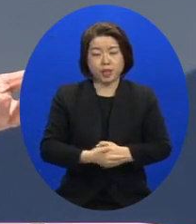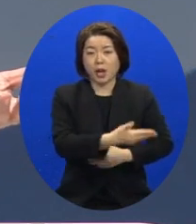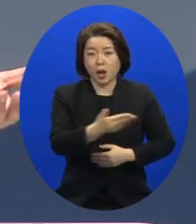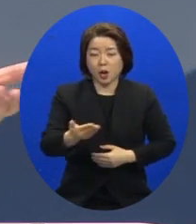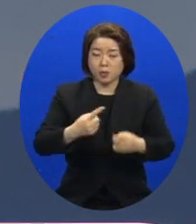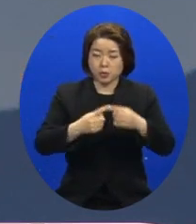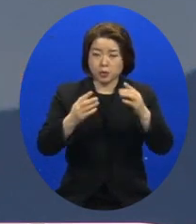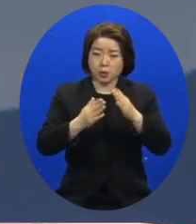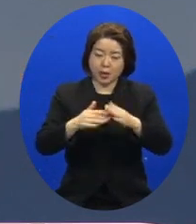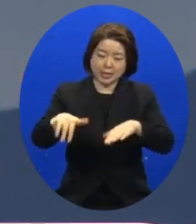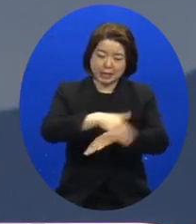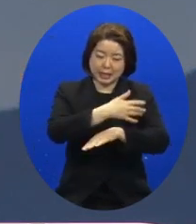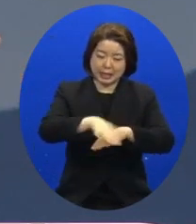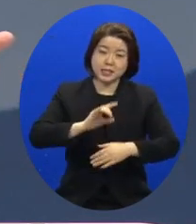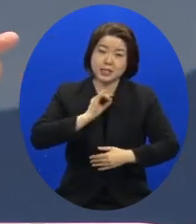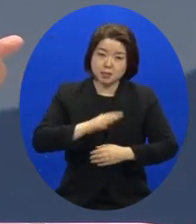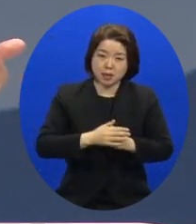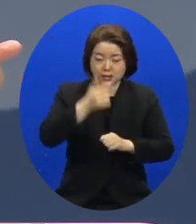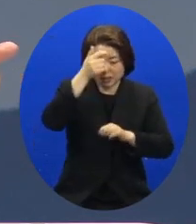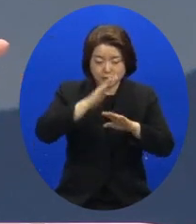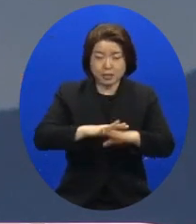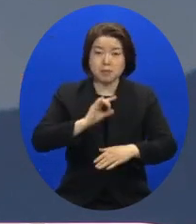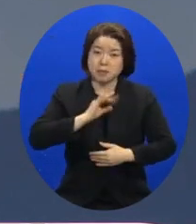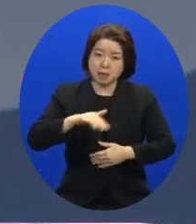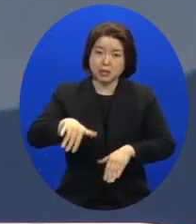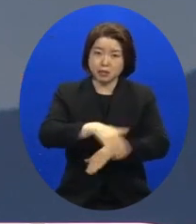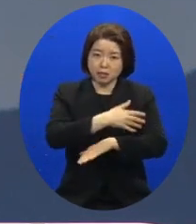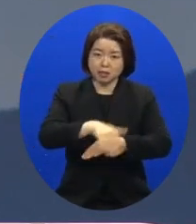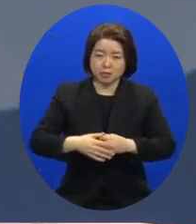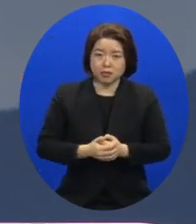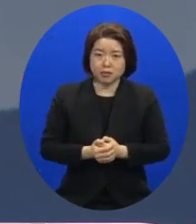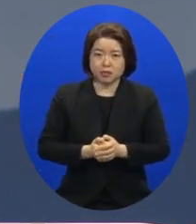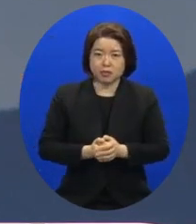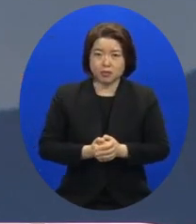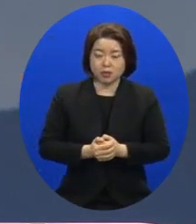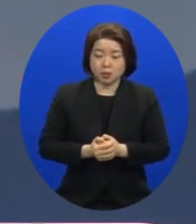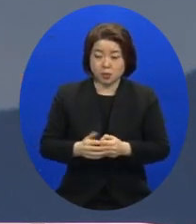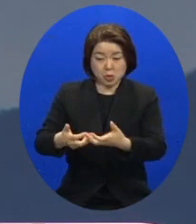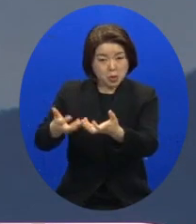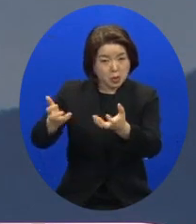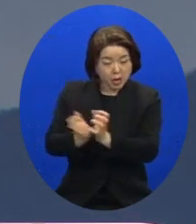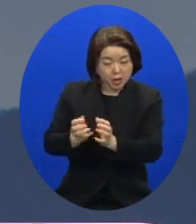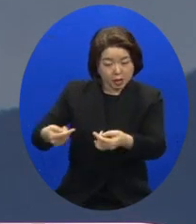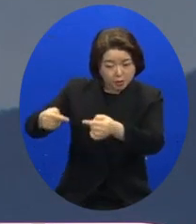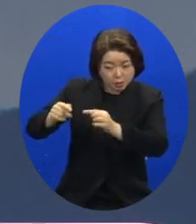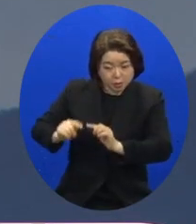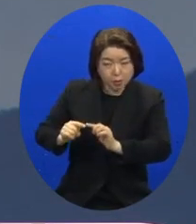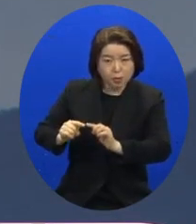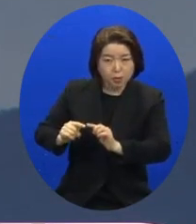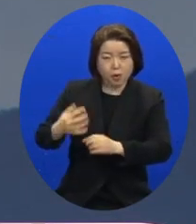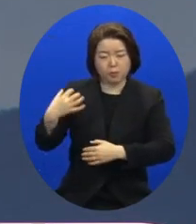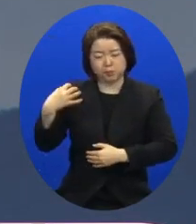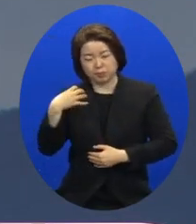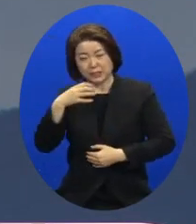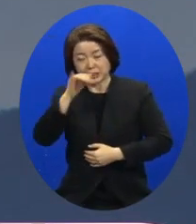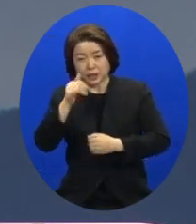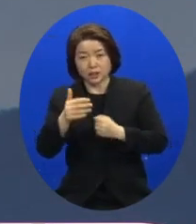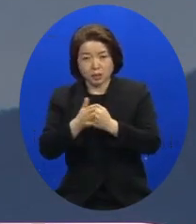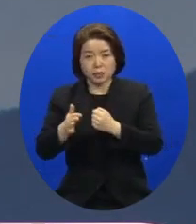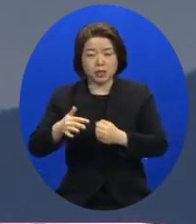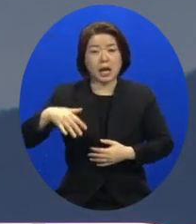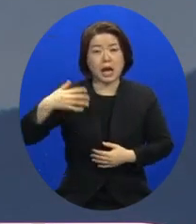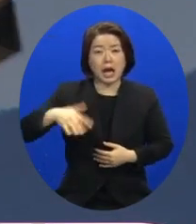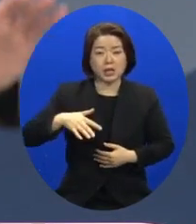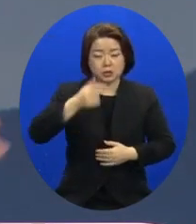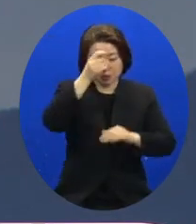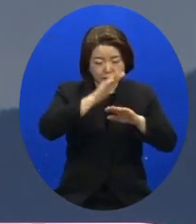하지, 그래서 이렇게 예배만 드리지, 교회 공동체에 들어오는 것은 부담스러워서 아직도